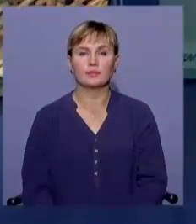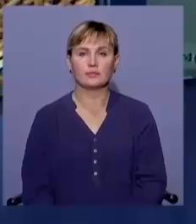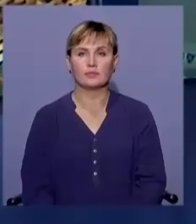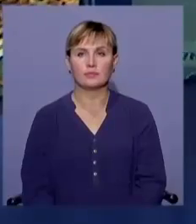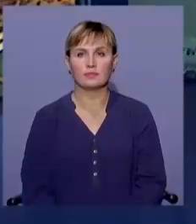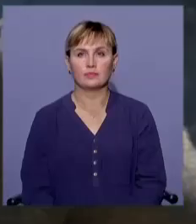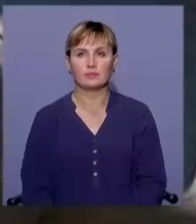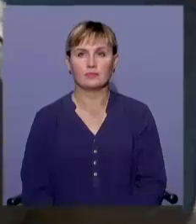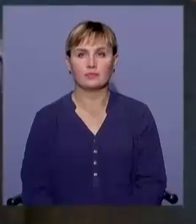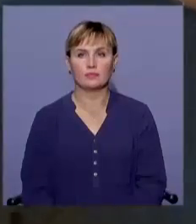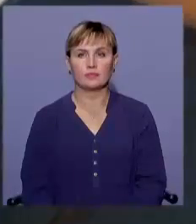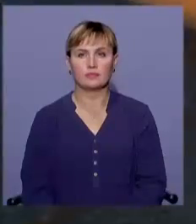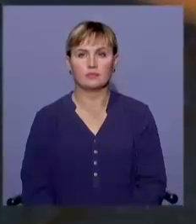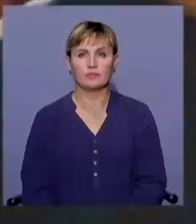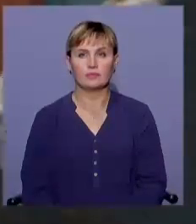Анарбаева.